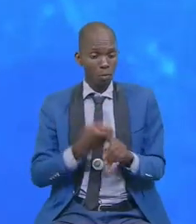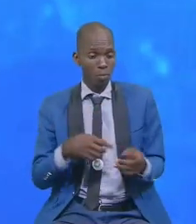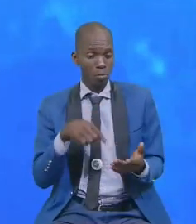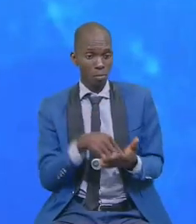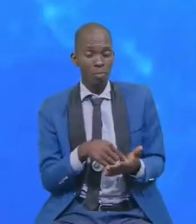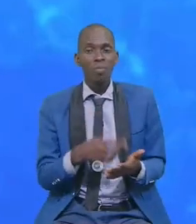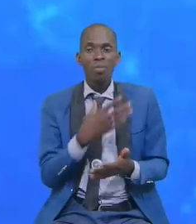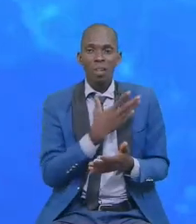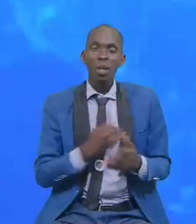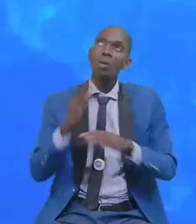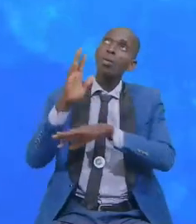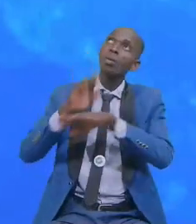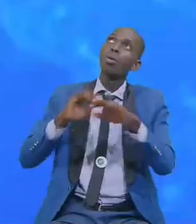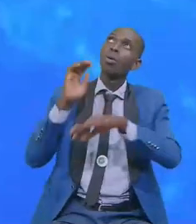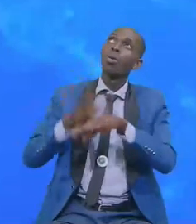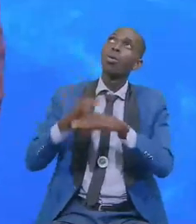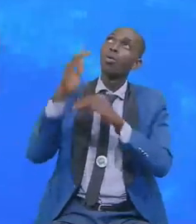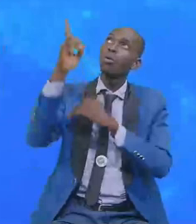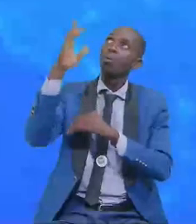Et tu invoques le Seigneur.